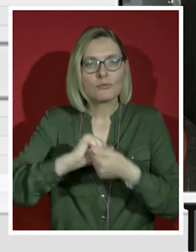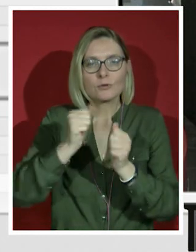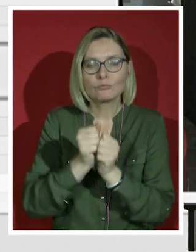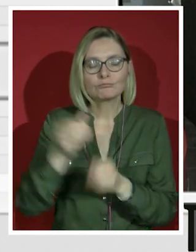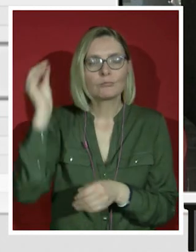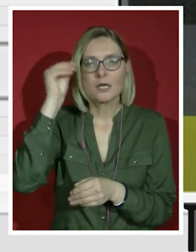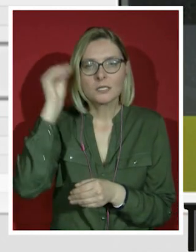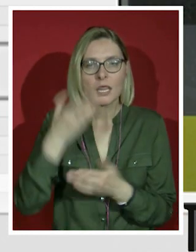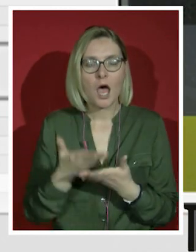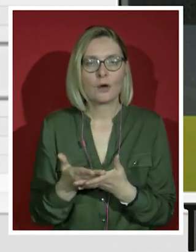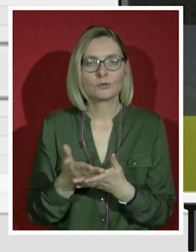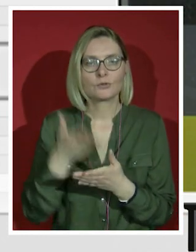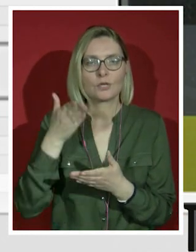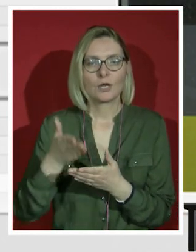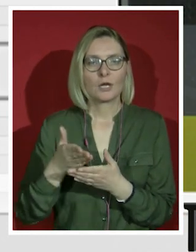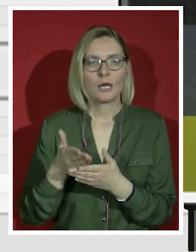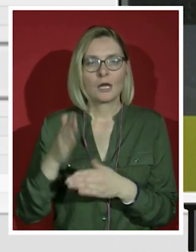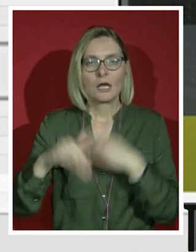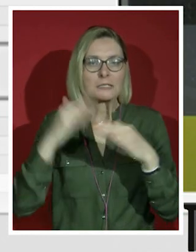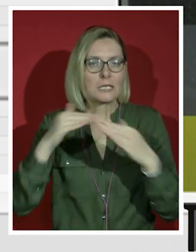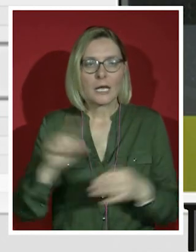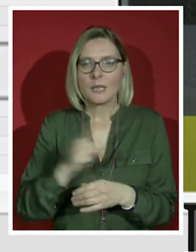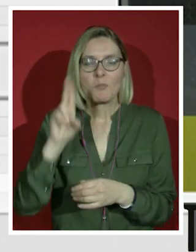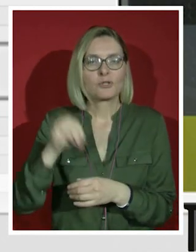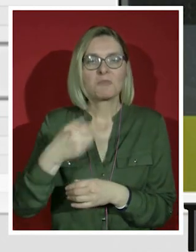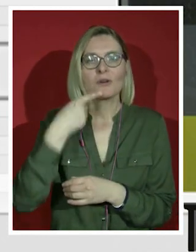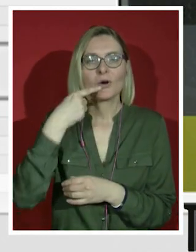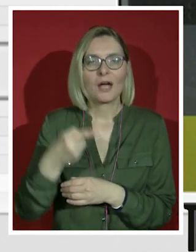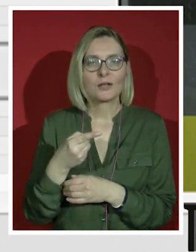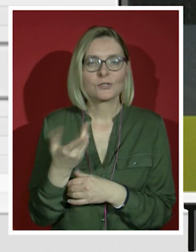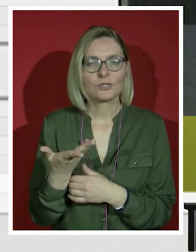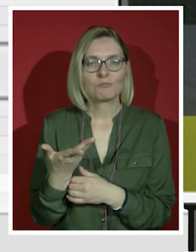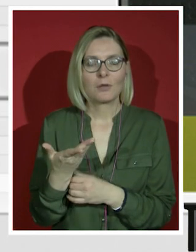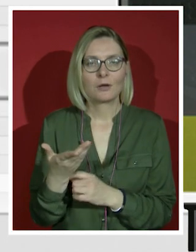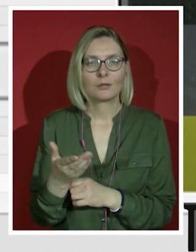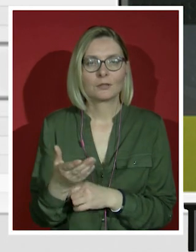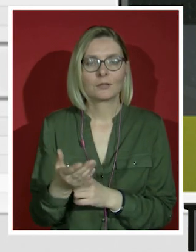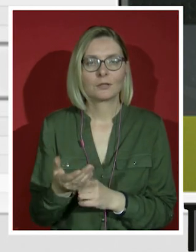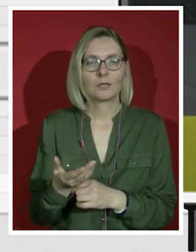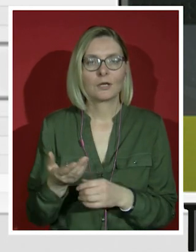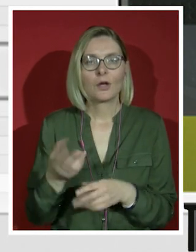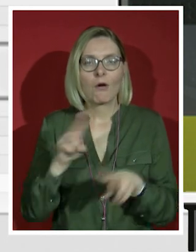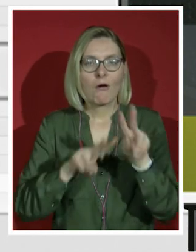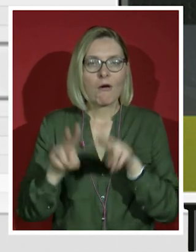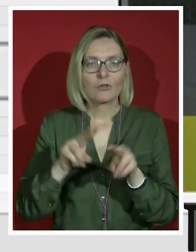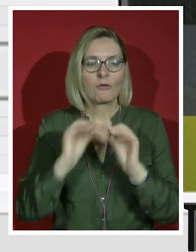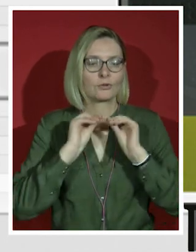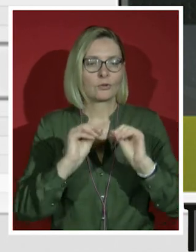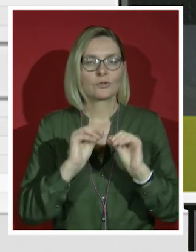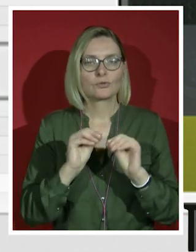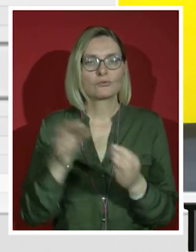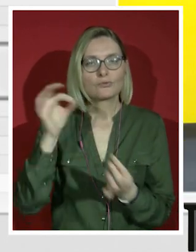научи занает, не можеме да го наречиме, како да го наречиме? Мислам, одгледувањето на